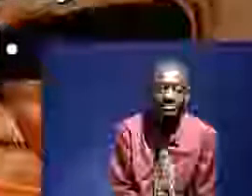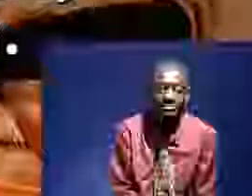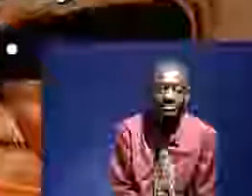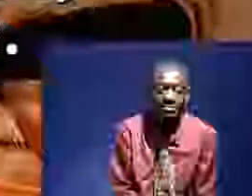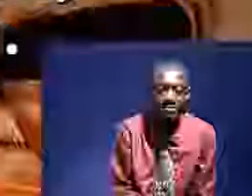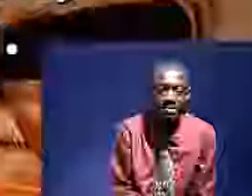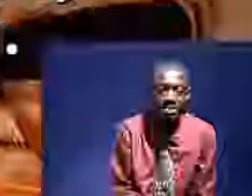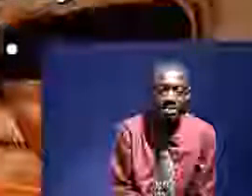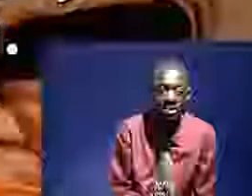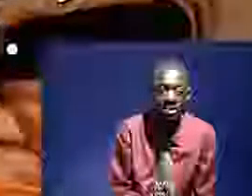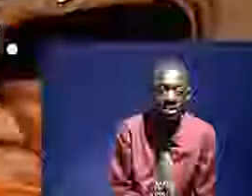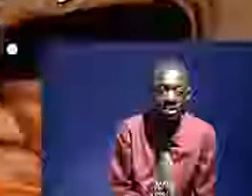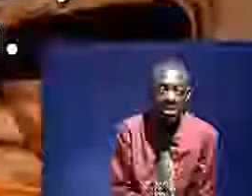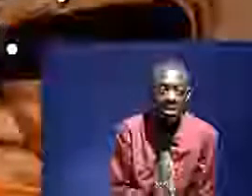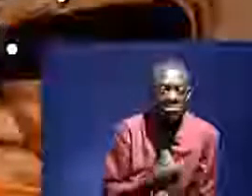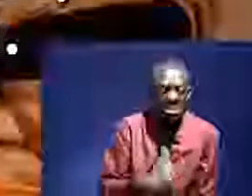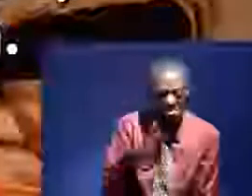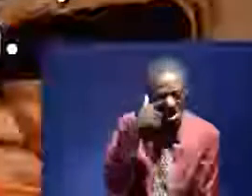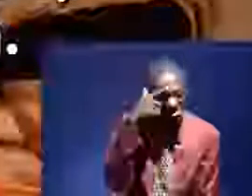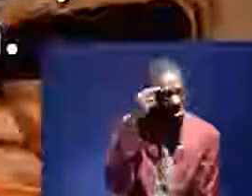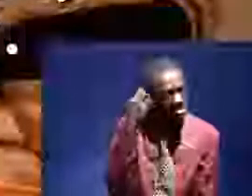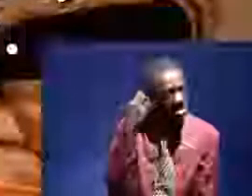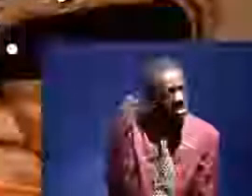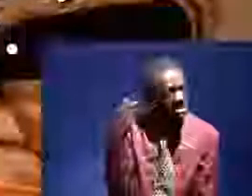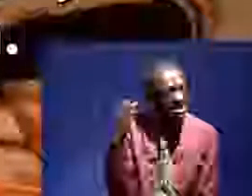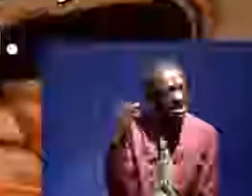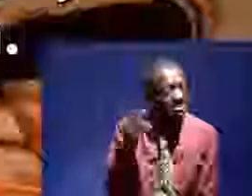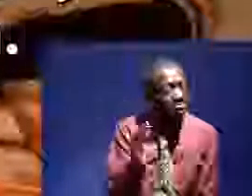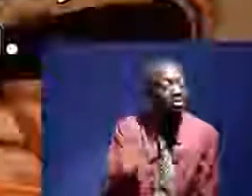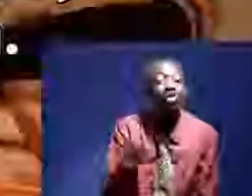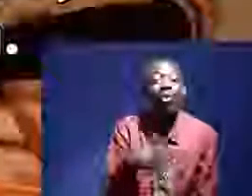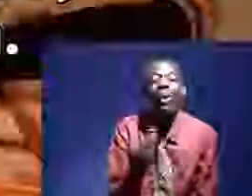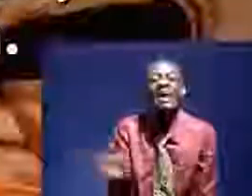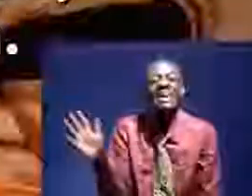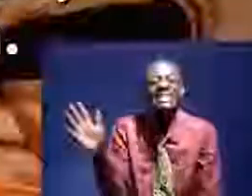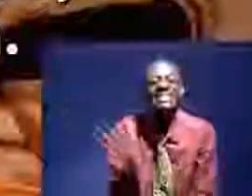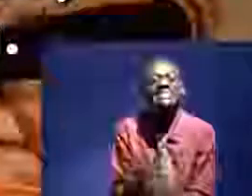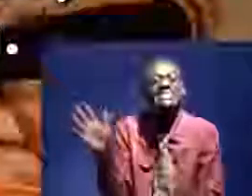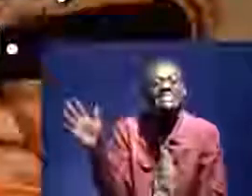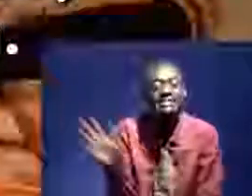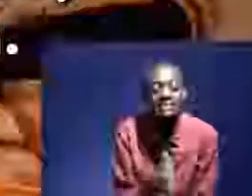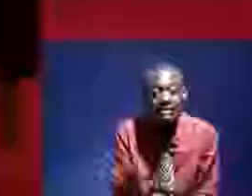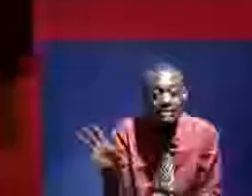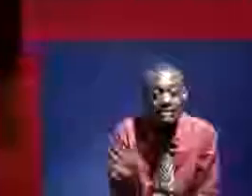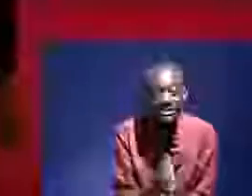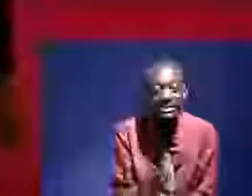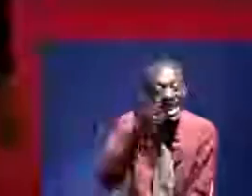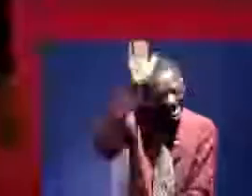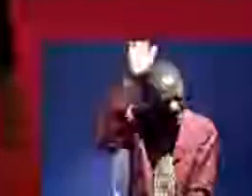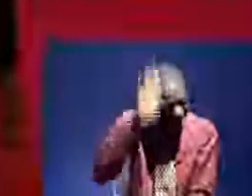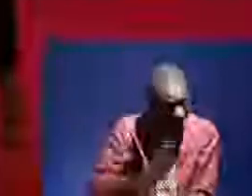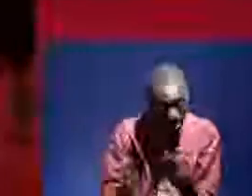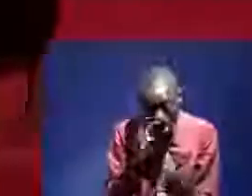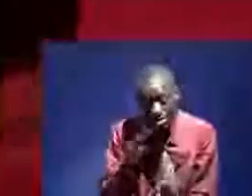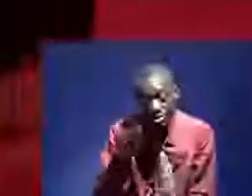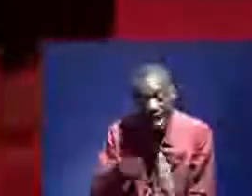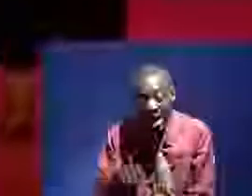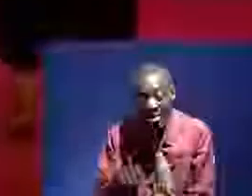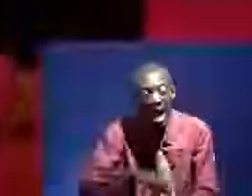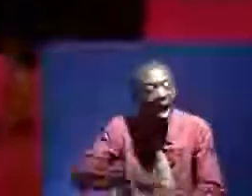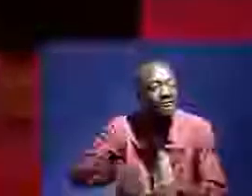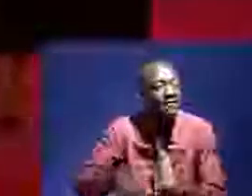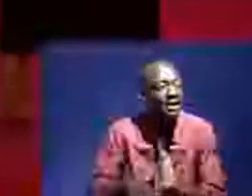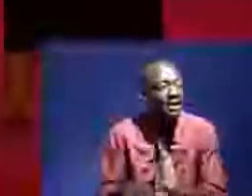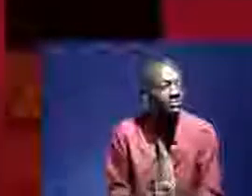world in Africa. Na mimi nimejisikia hizo kwaya nyingi, za ajabu nimeziona hapa Afrika. I